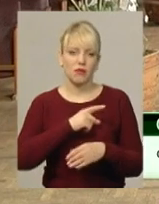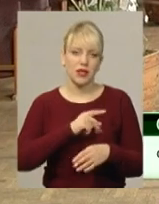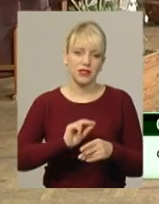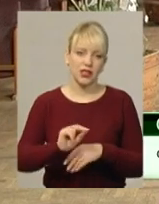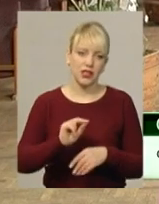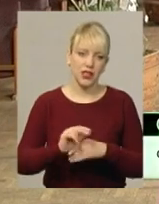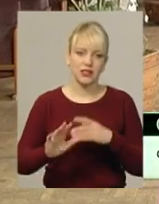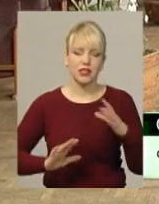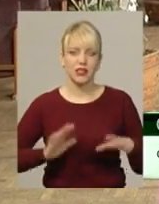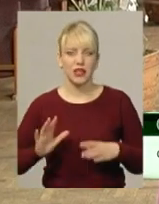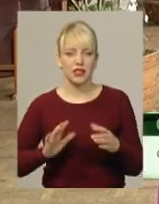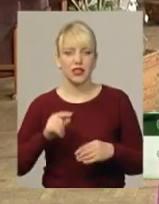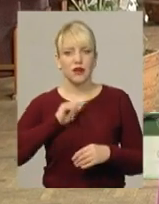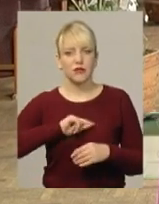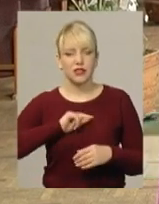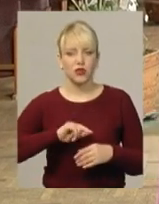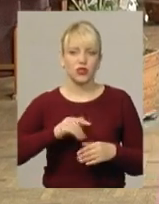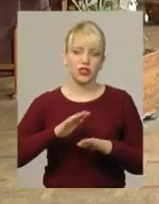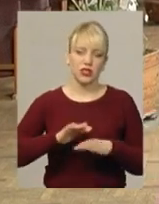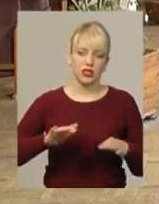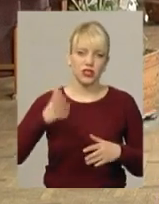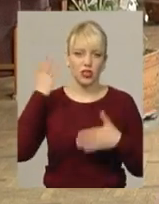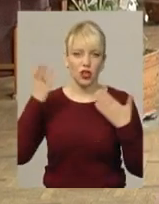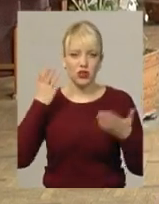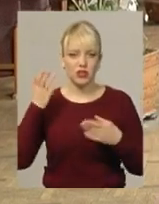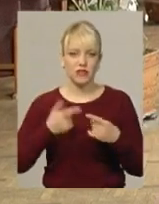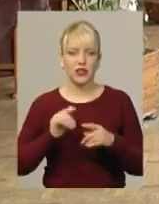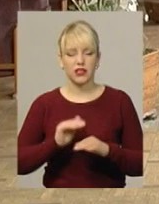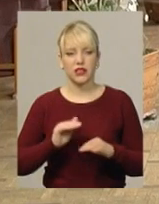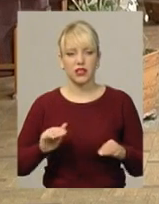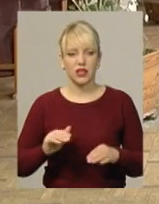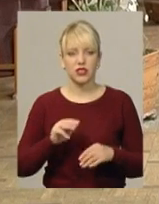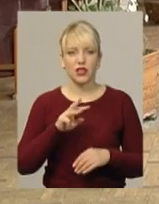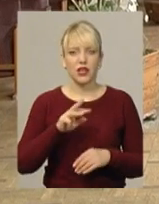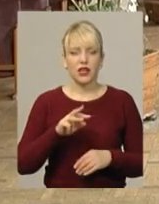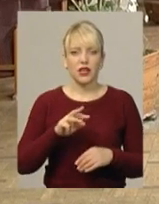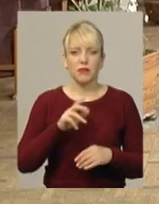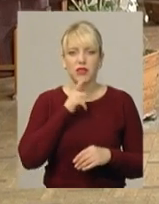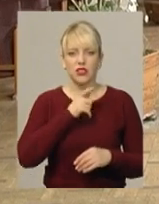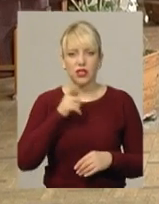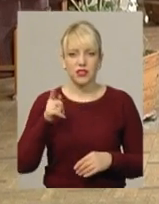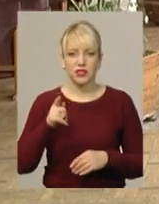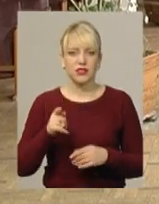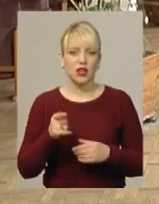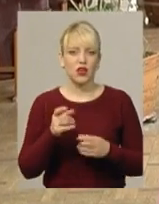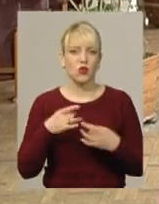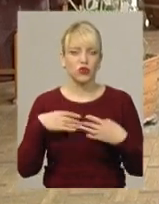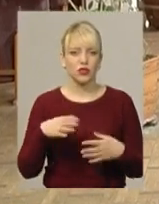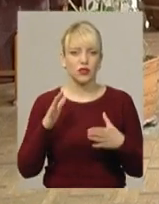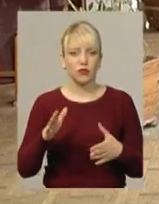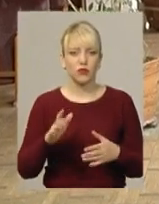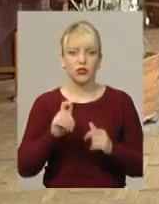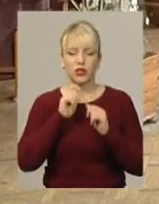тренінги психологічні, дитячі розваги, дитячий міні-диско. Під час урочистої частини буде нагородження